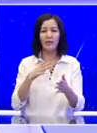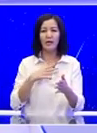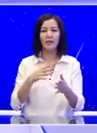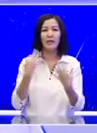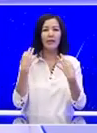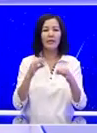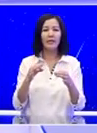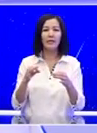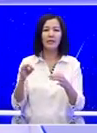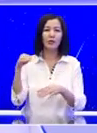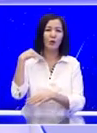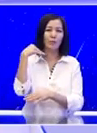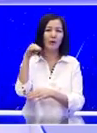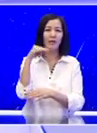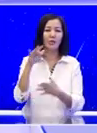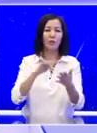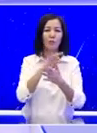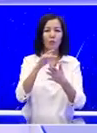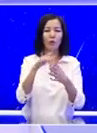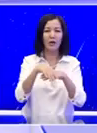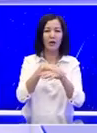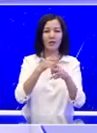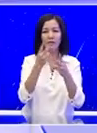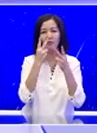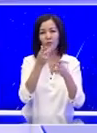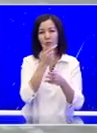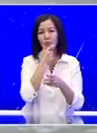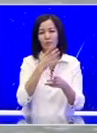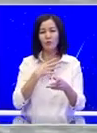жүзіп, мұны қала тұрғындарын тамаша әсерге бөлеп жүр.